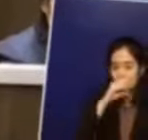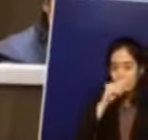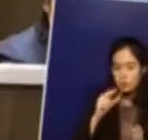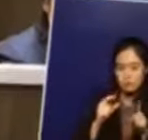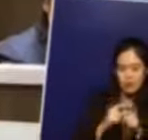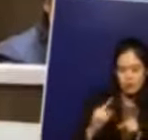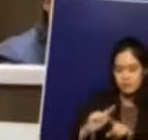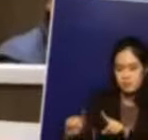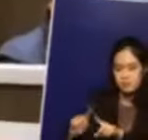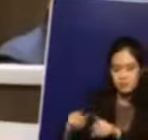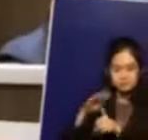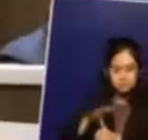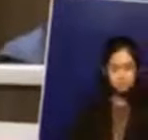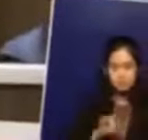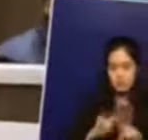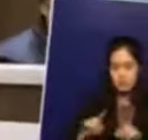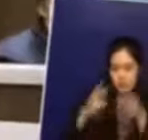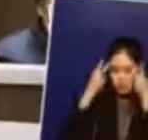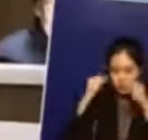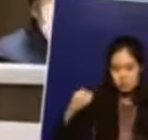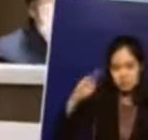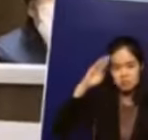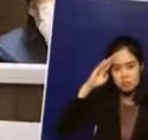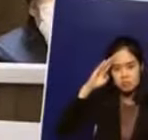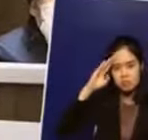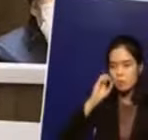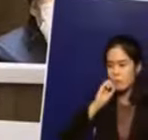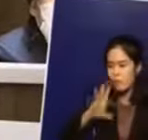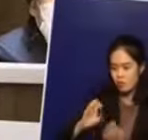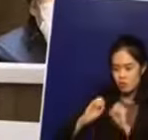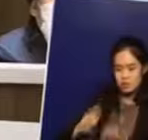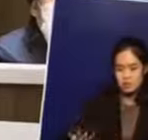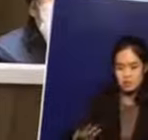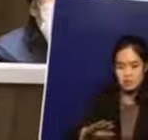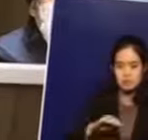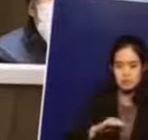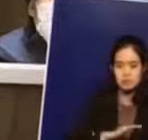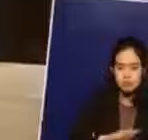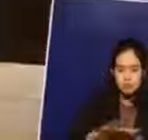ายกไร้ค่ายังไงขอให้ถอนคำพูดและขอให้ท่านประธานช่วยวินิจฉัยด้วยค่ะ